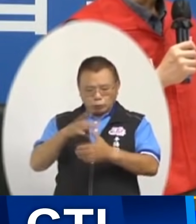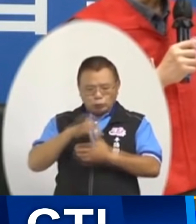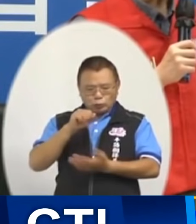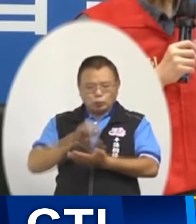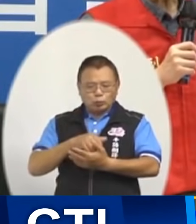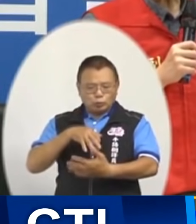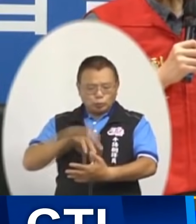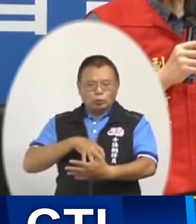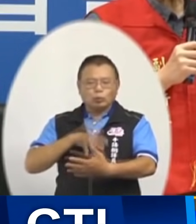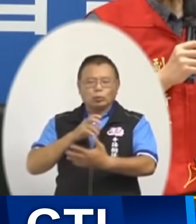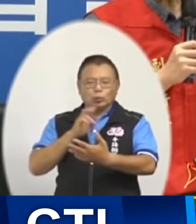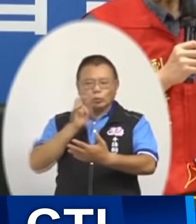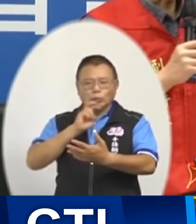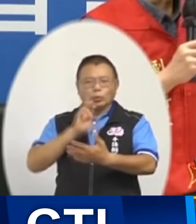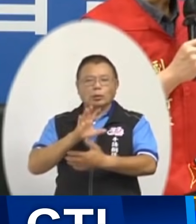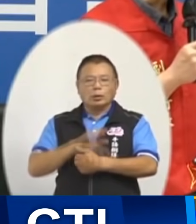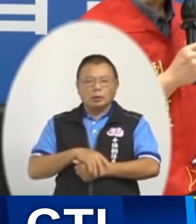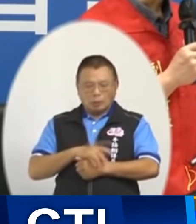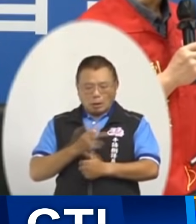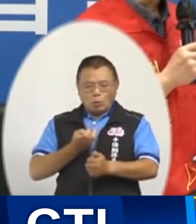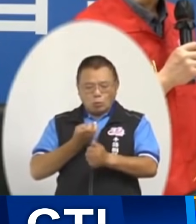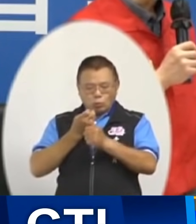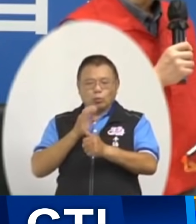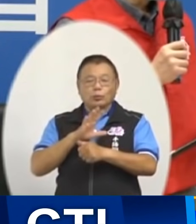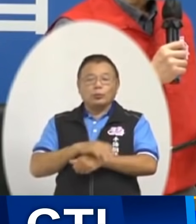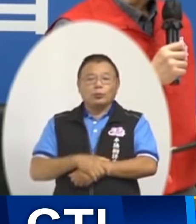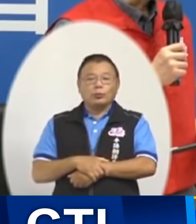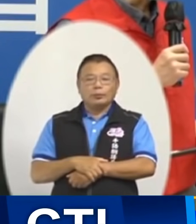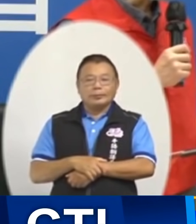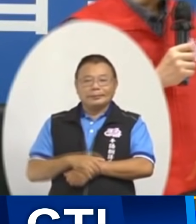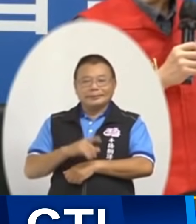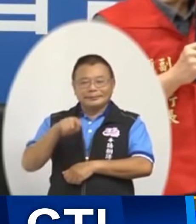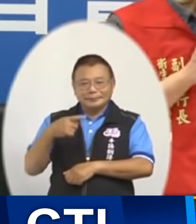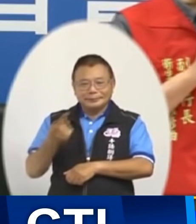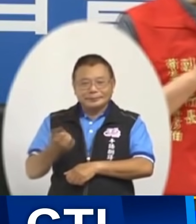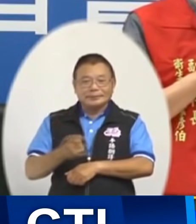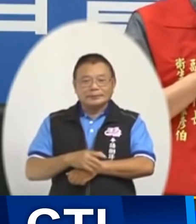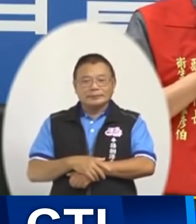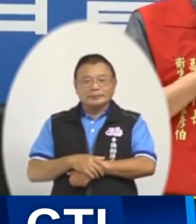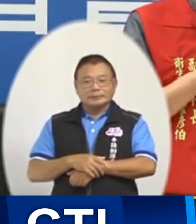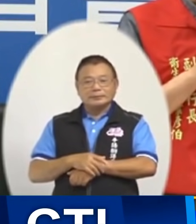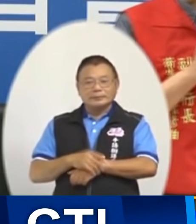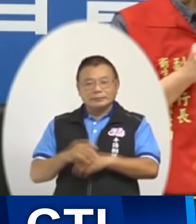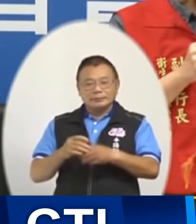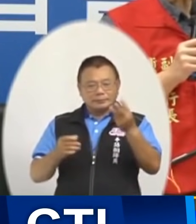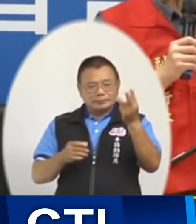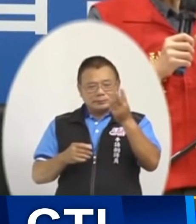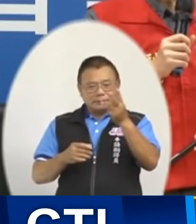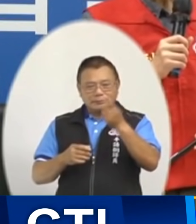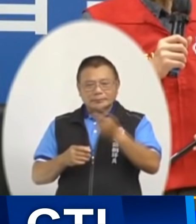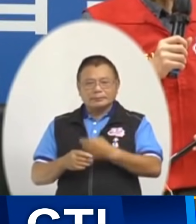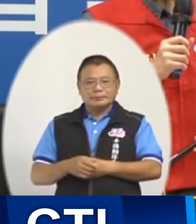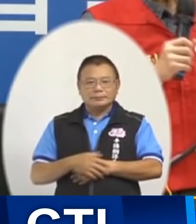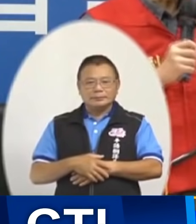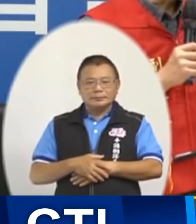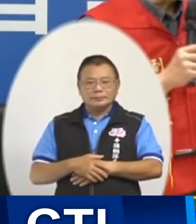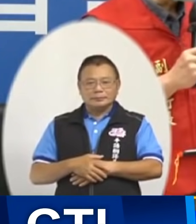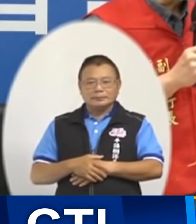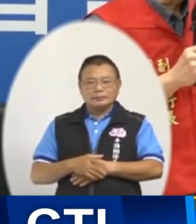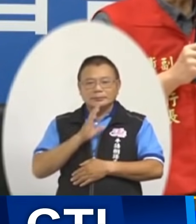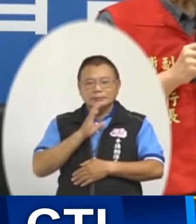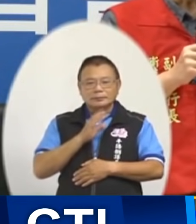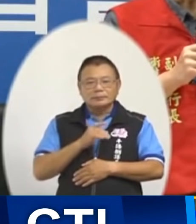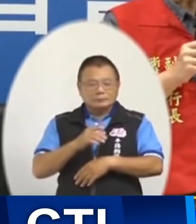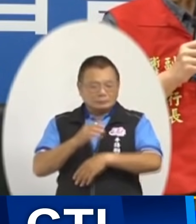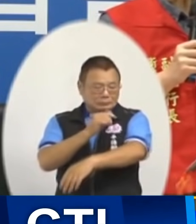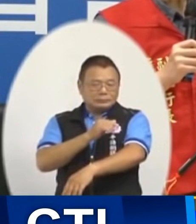那这样的个案通常是我们可以掌握中的个案。另外就是在2-3个新案的部分呢，主要是医